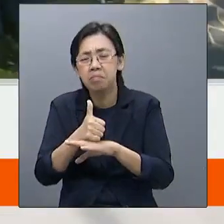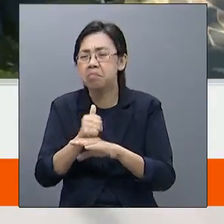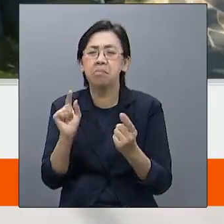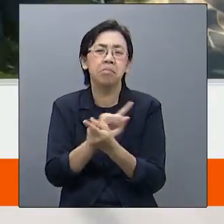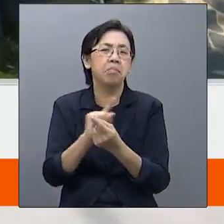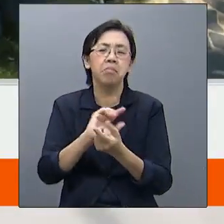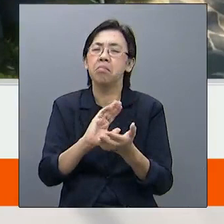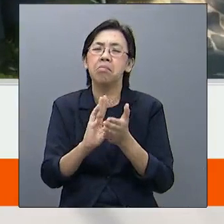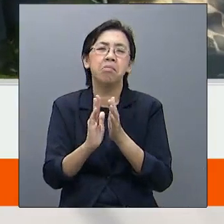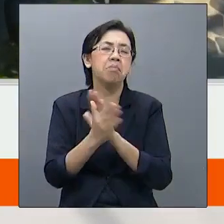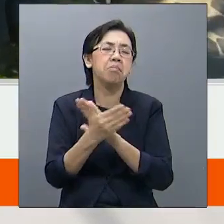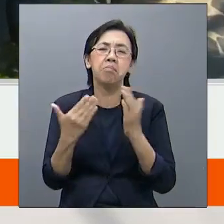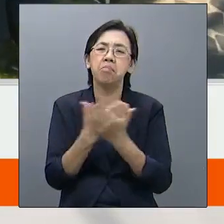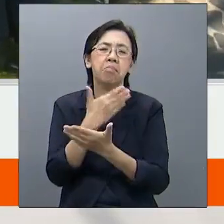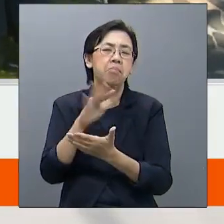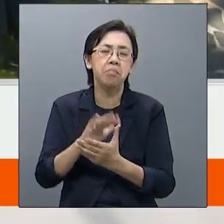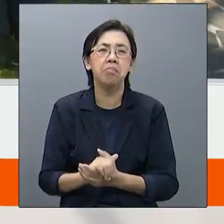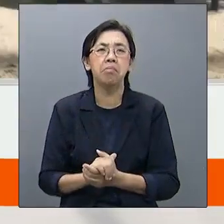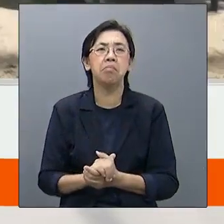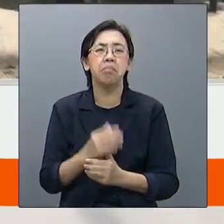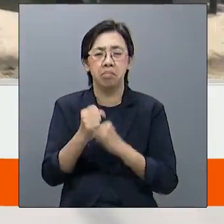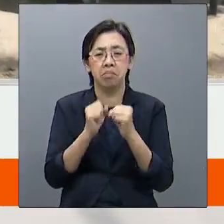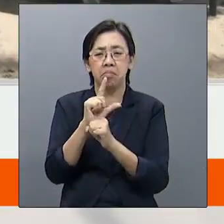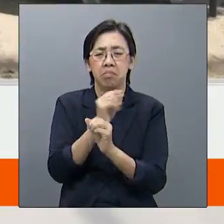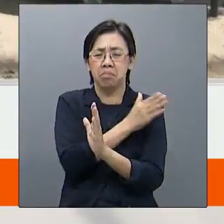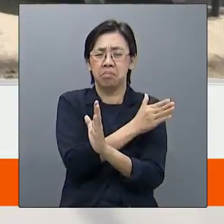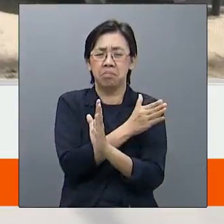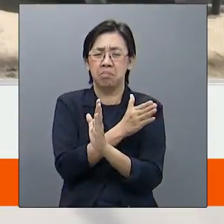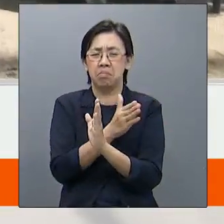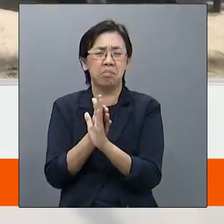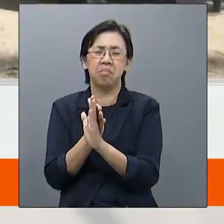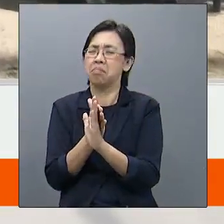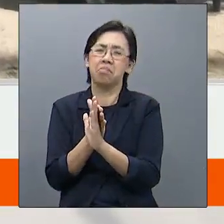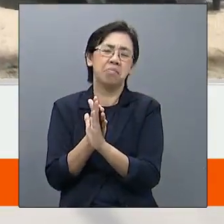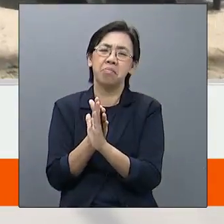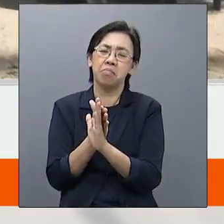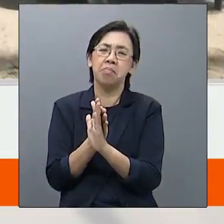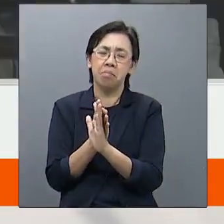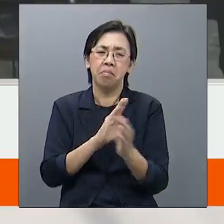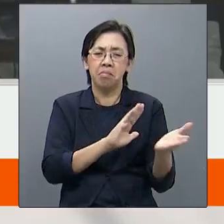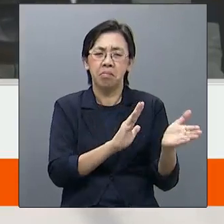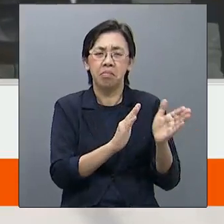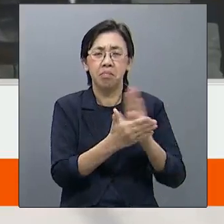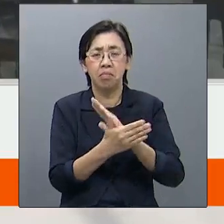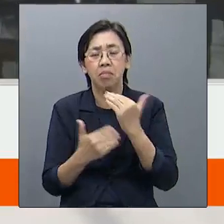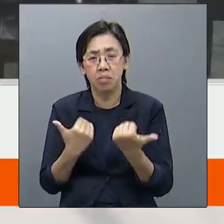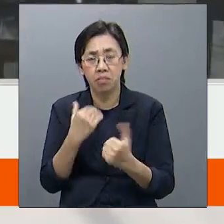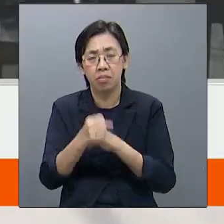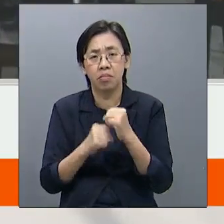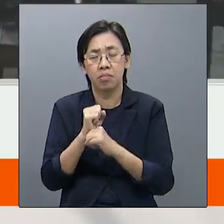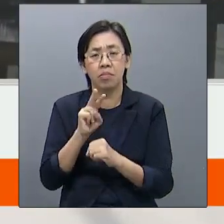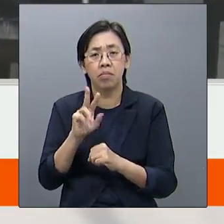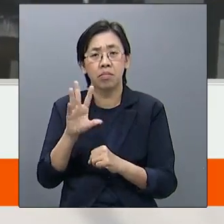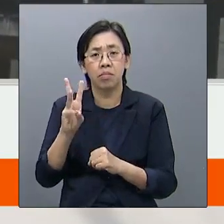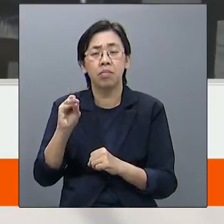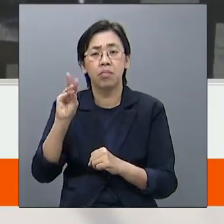วนั้นอยู่ใน 2 ทศวทธที่ผ่านมาแต่ตอนนี้อยู่ในป 2,566 คำถาม